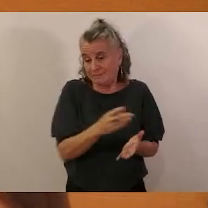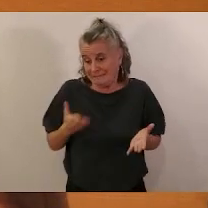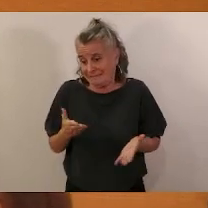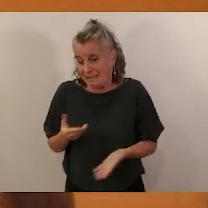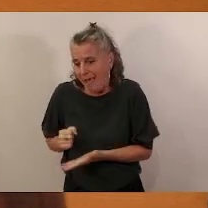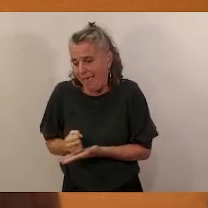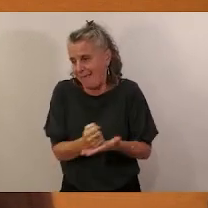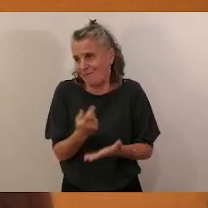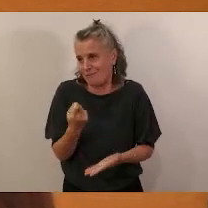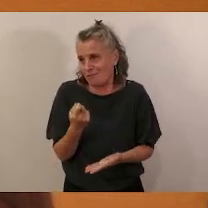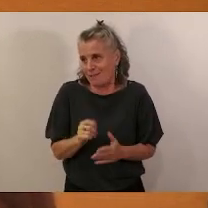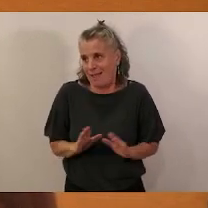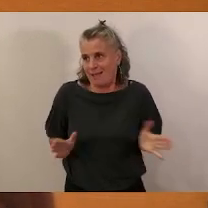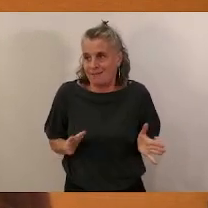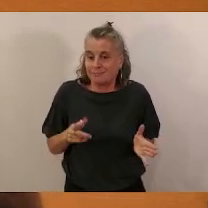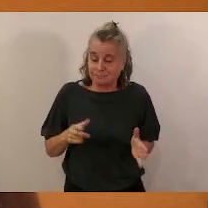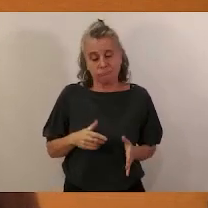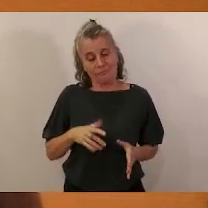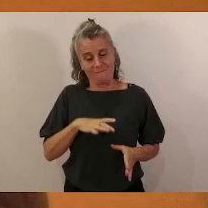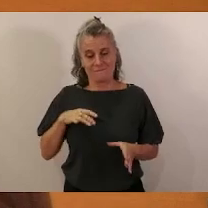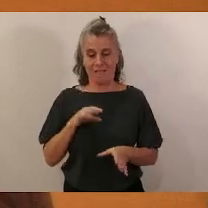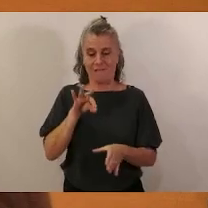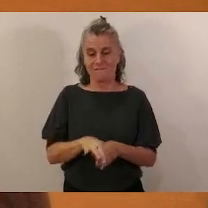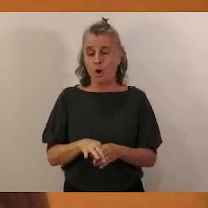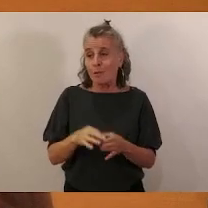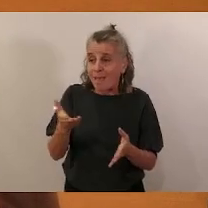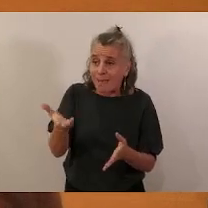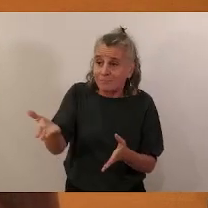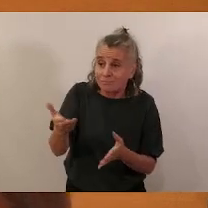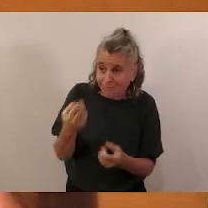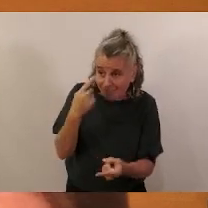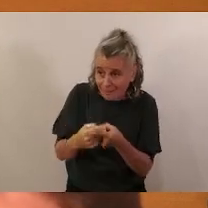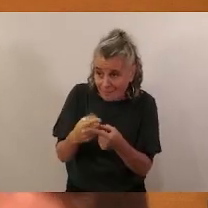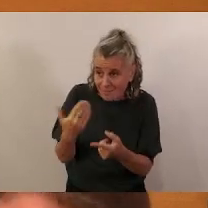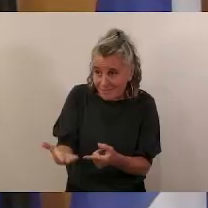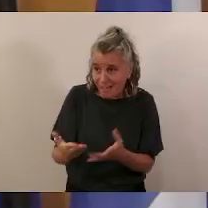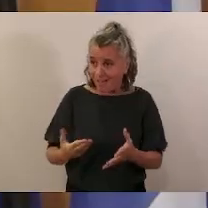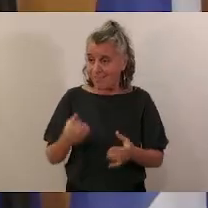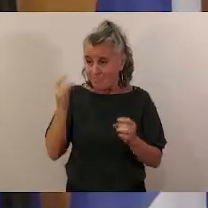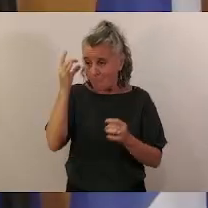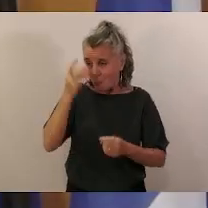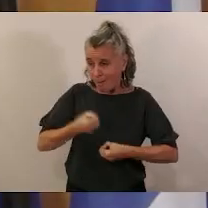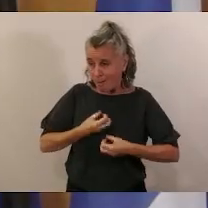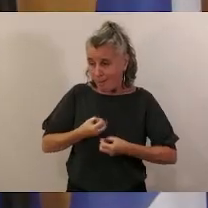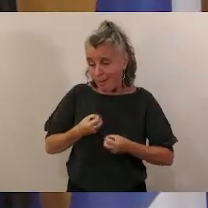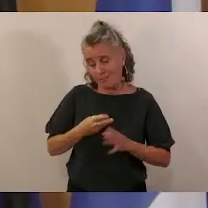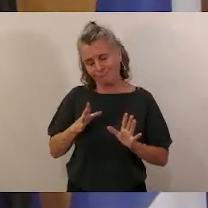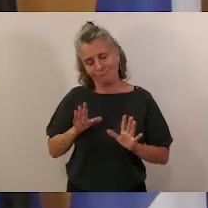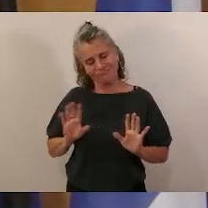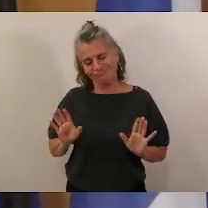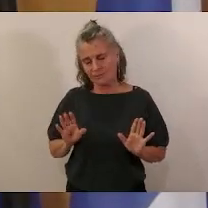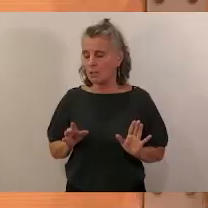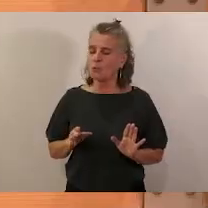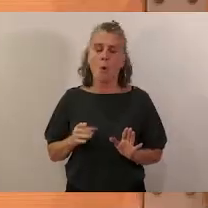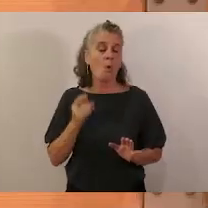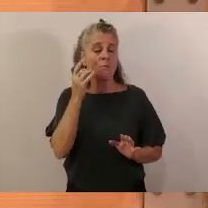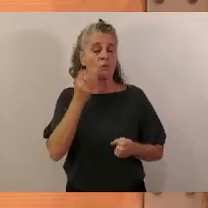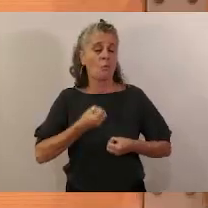pouvoir le voter, mais ça ne vous autorise pas à dire n'importe quoi sur le sujet. Je vous remercie. Je n'ai pas dit n'importe quoi. Je vote contre.